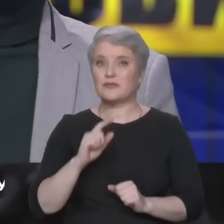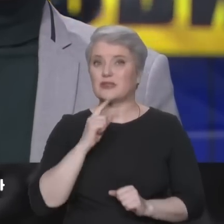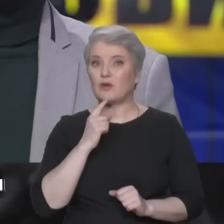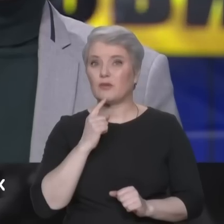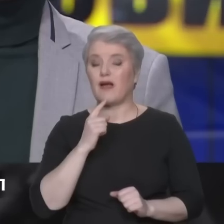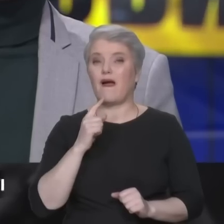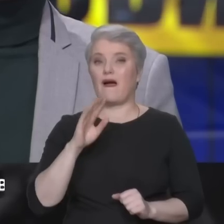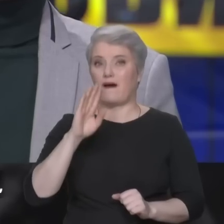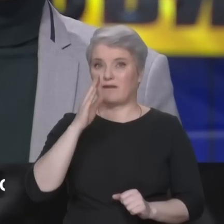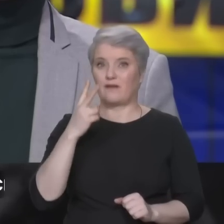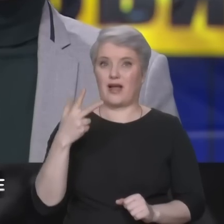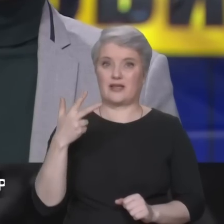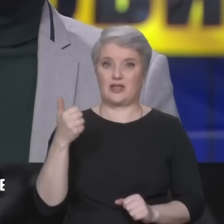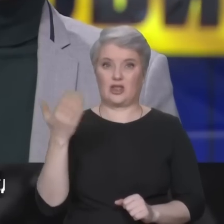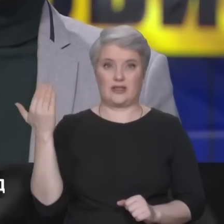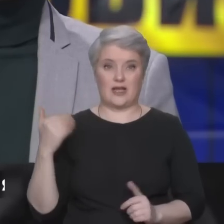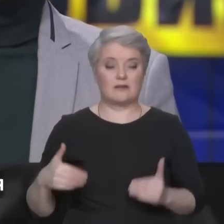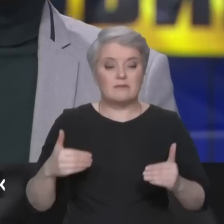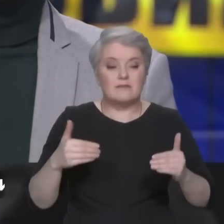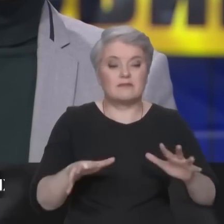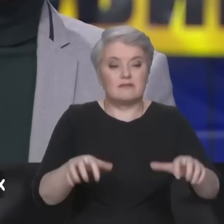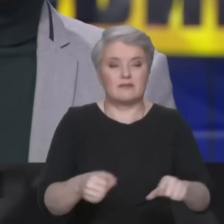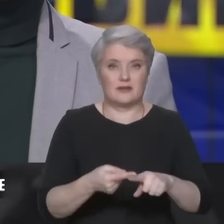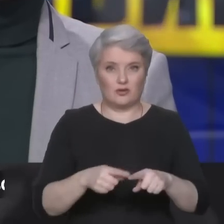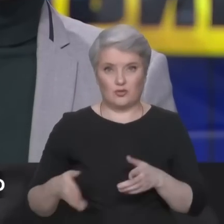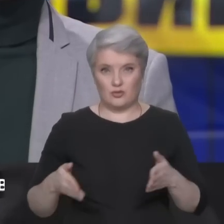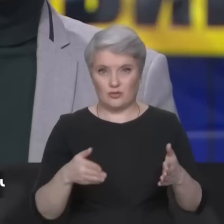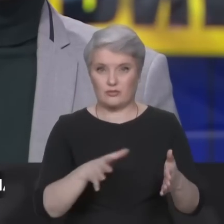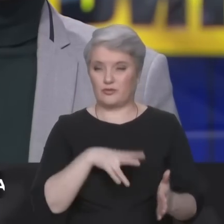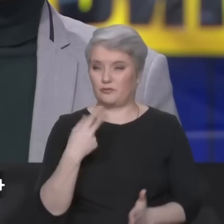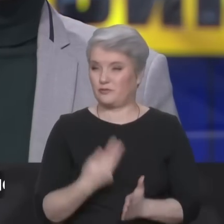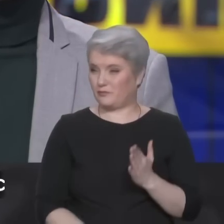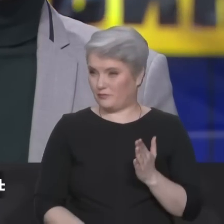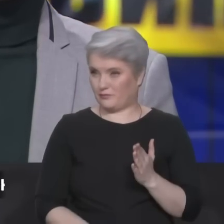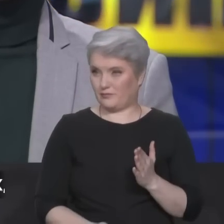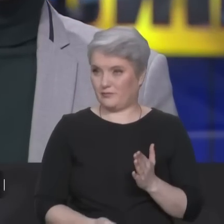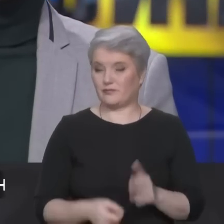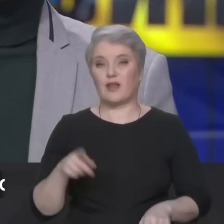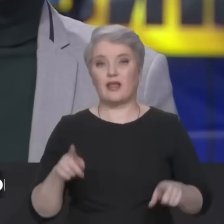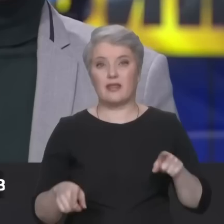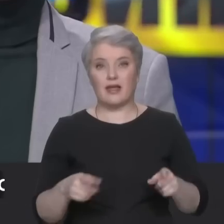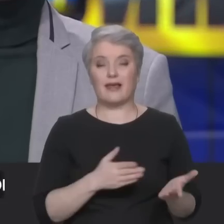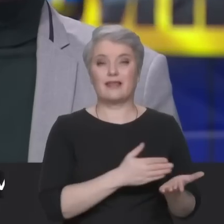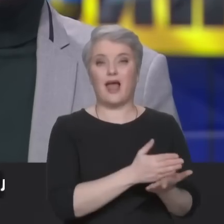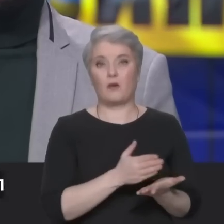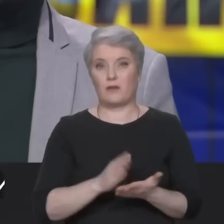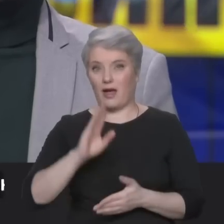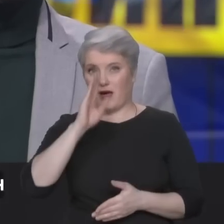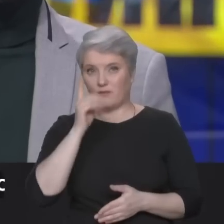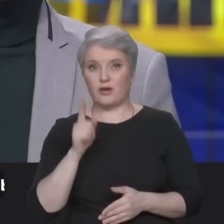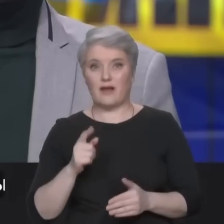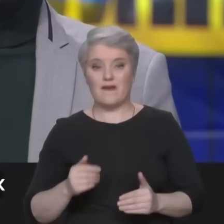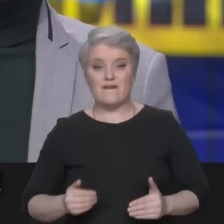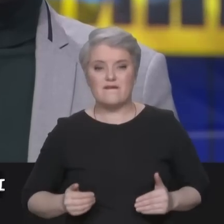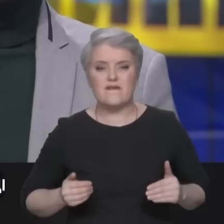тижні три назад просунутися в бік цієї траси зазнали поразки, і більше того, на деяких напрямках ворога навіть відкинули,